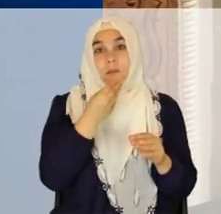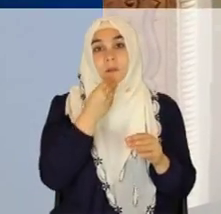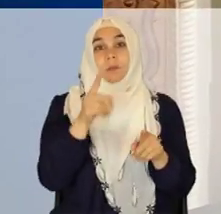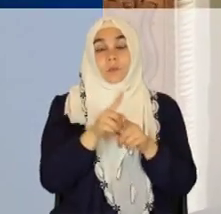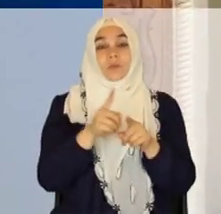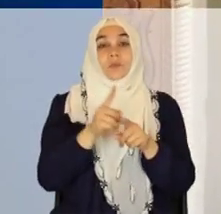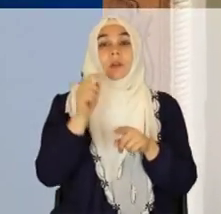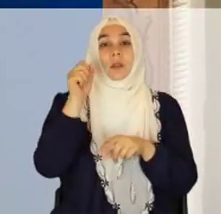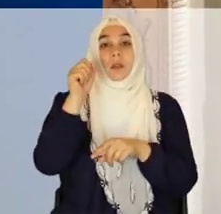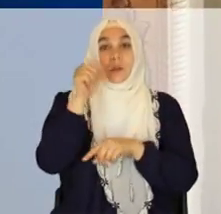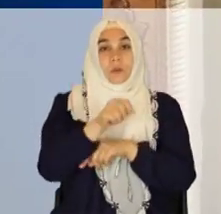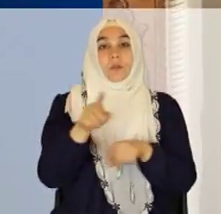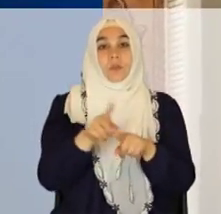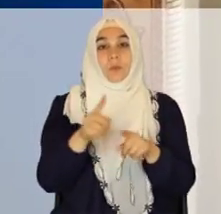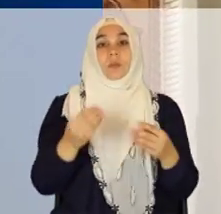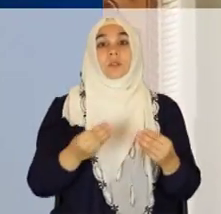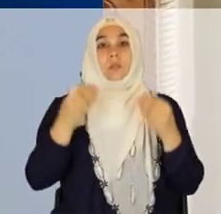hisoblanadi.